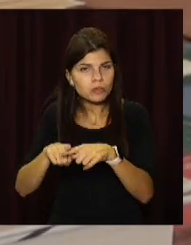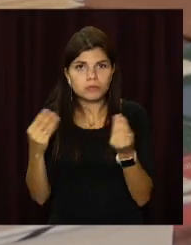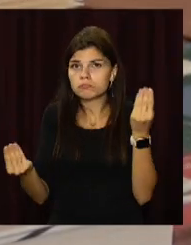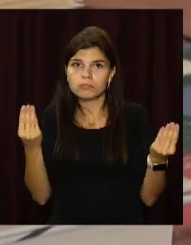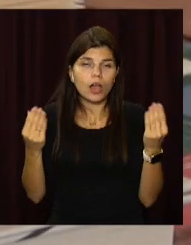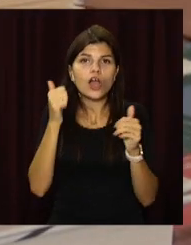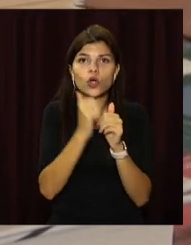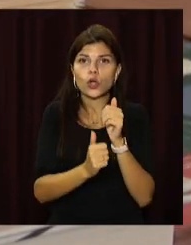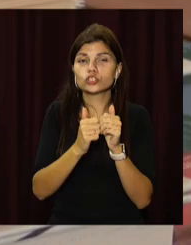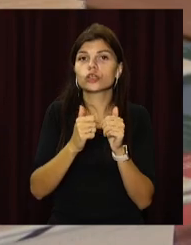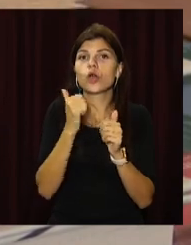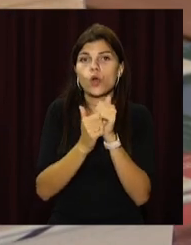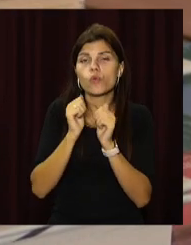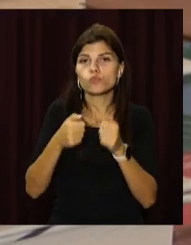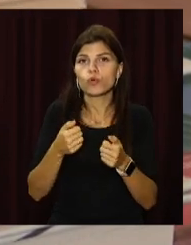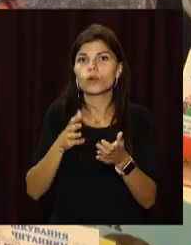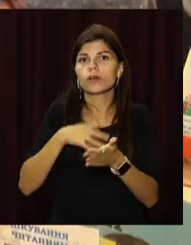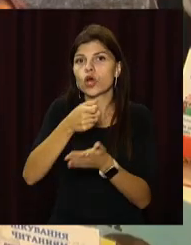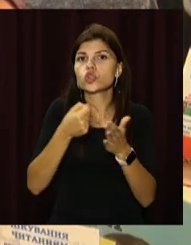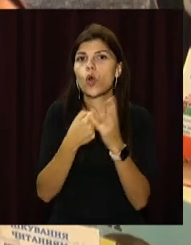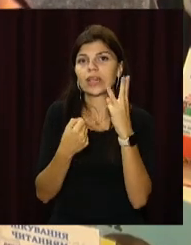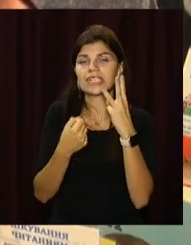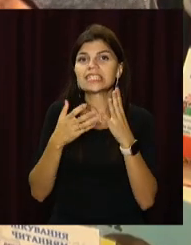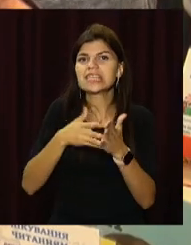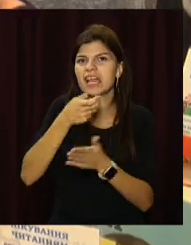Кожен конкурсант міг надіслати до 3 заявок.